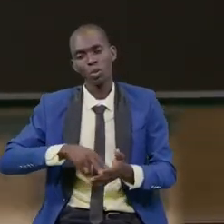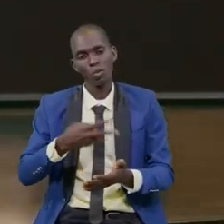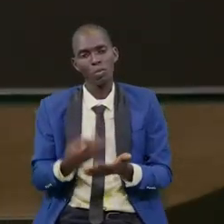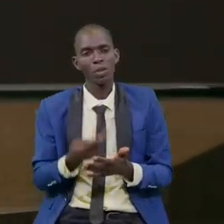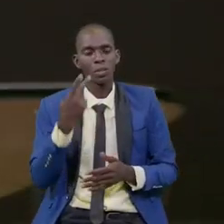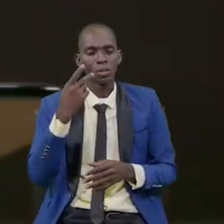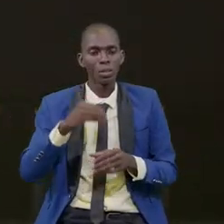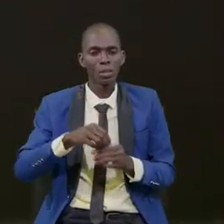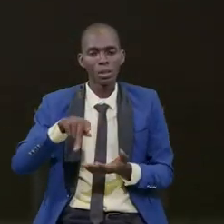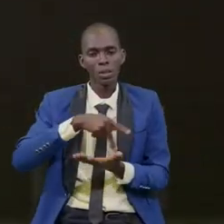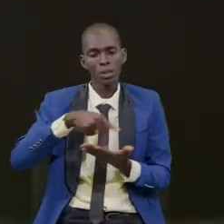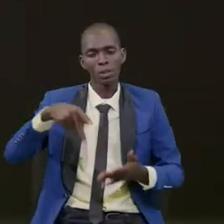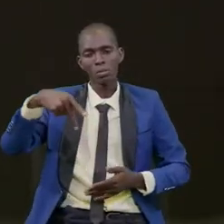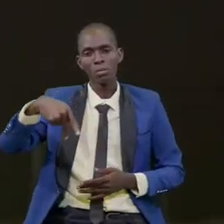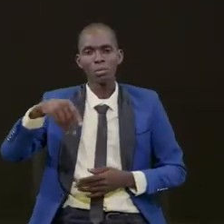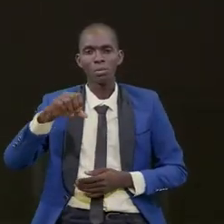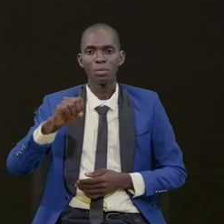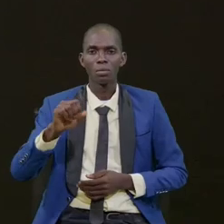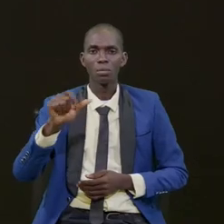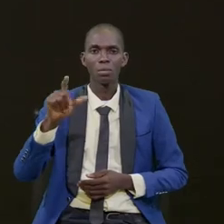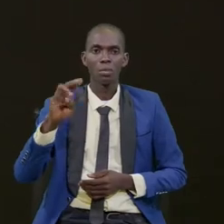au psaume 50.